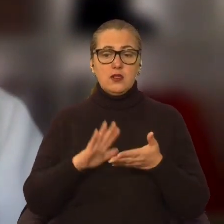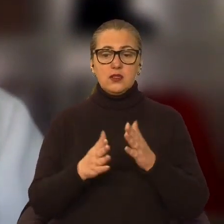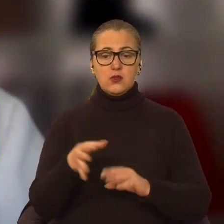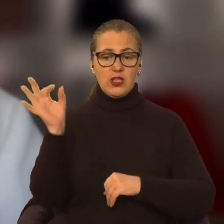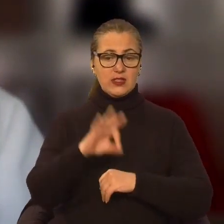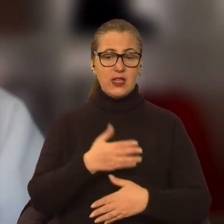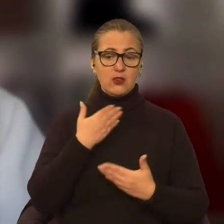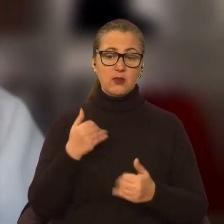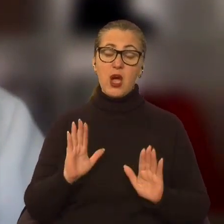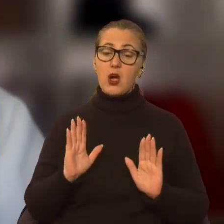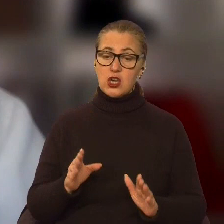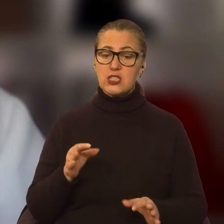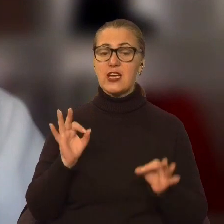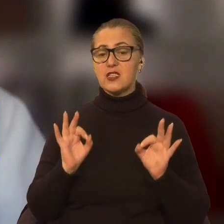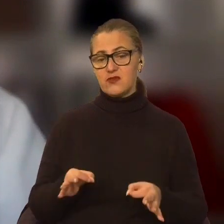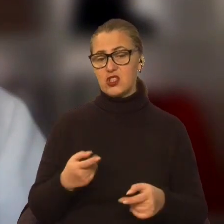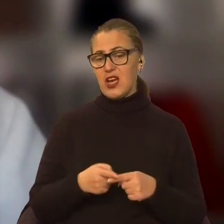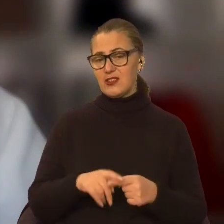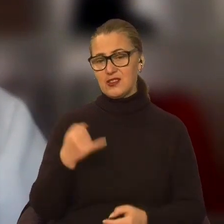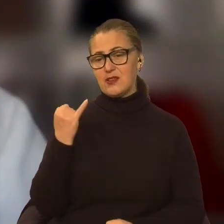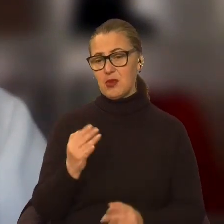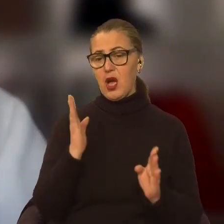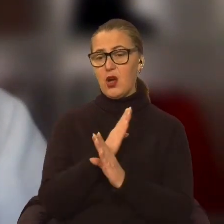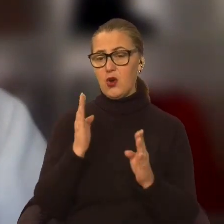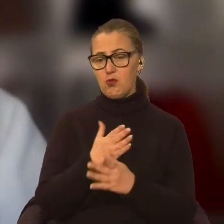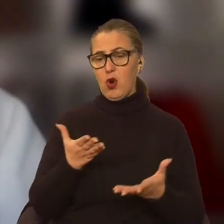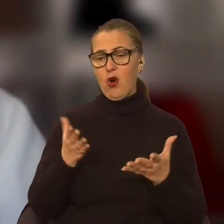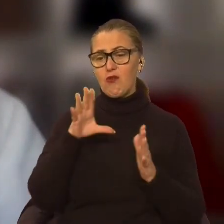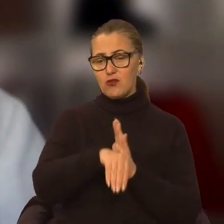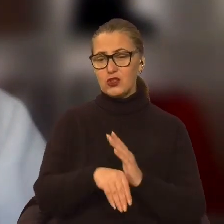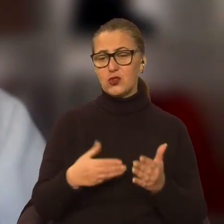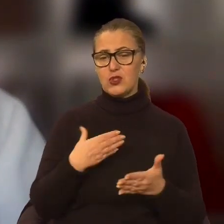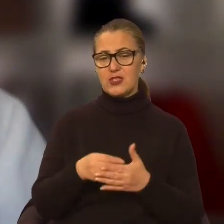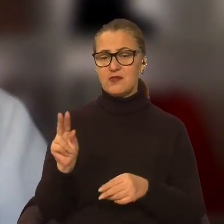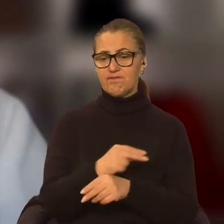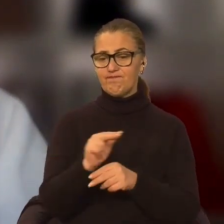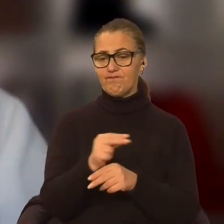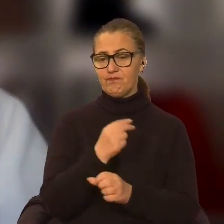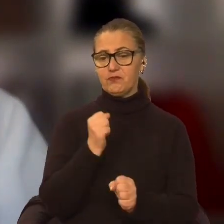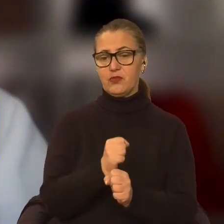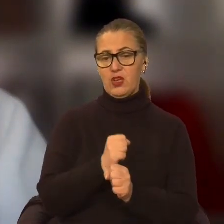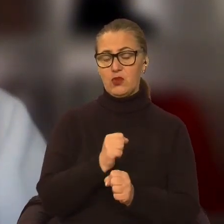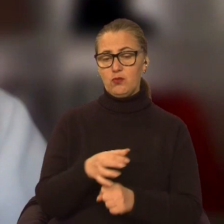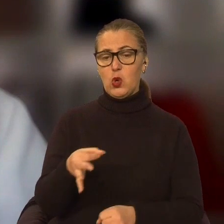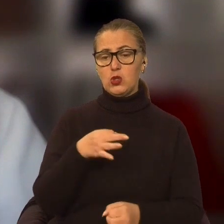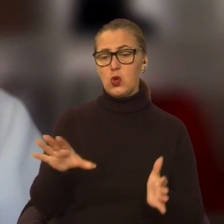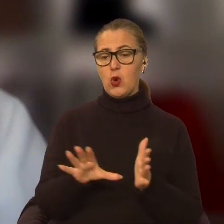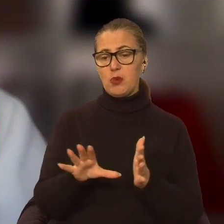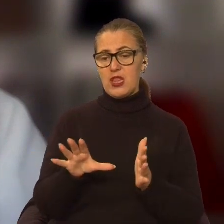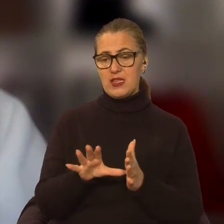Хоча звичайно ці несприятливі погодні умови вони вносять свої корективи в роботу Обленерго